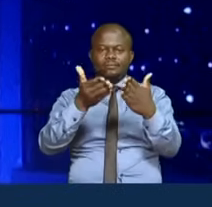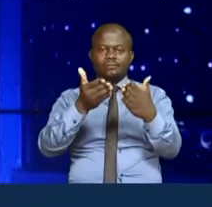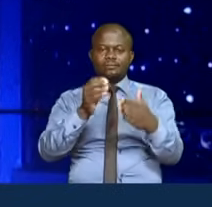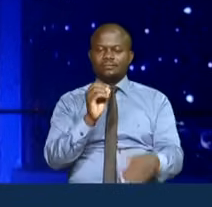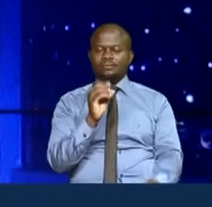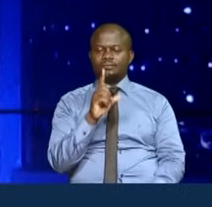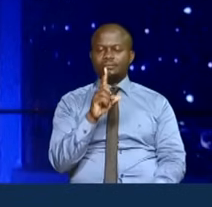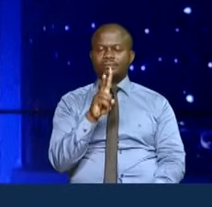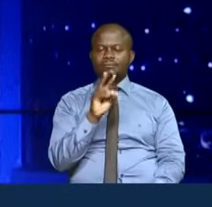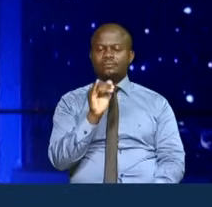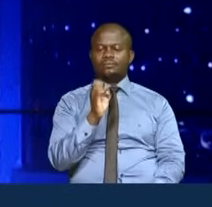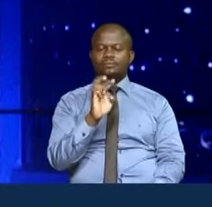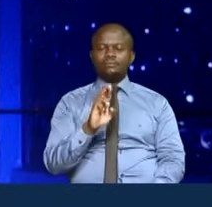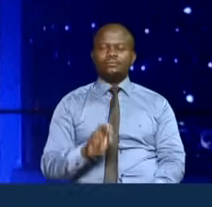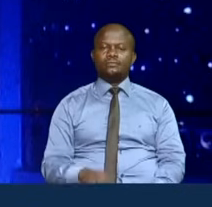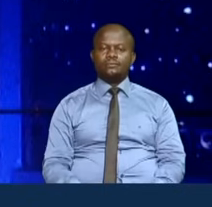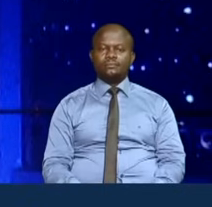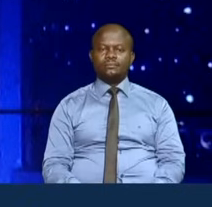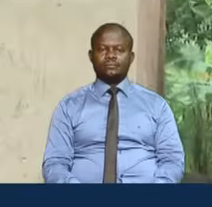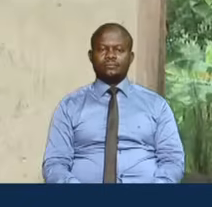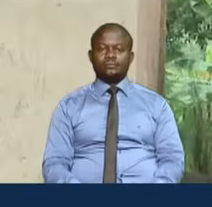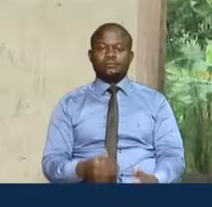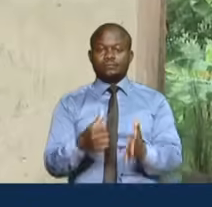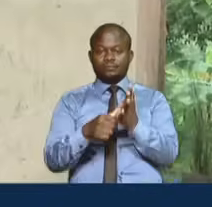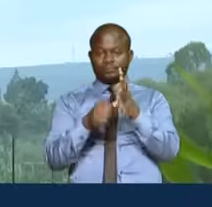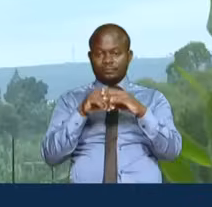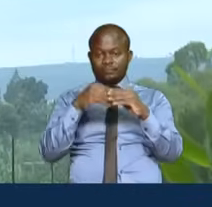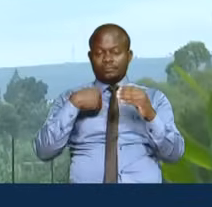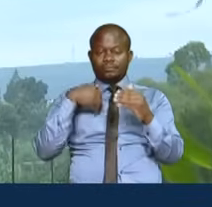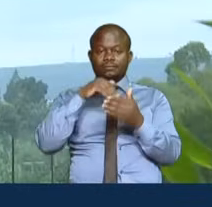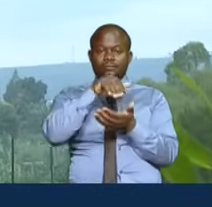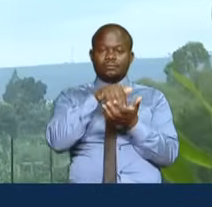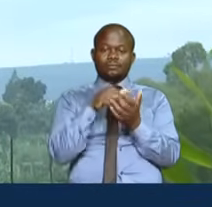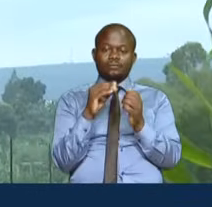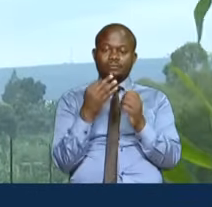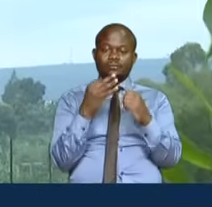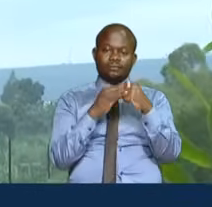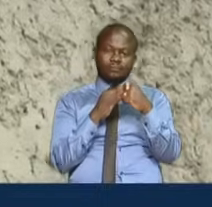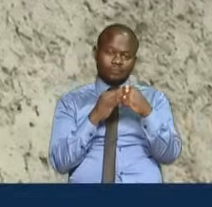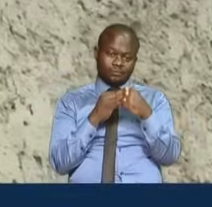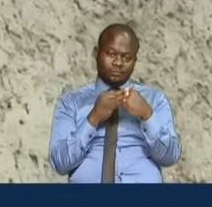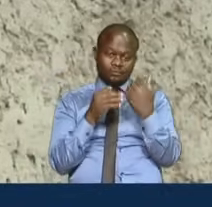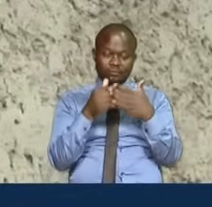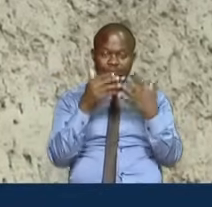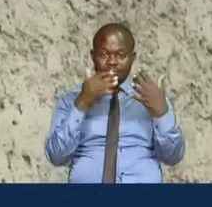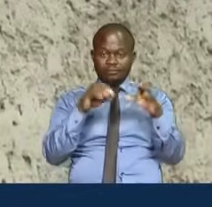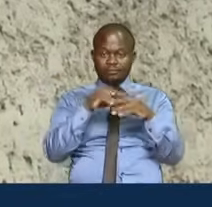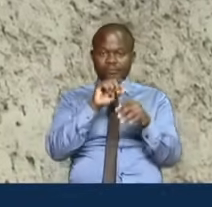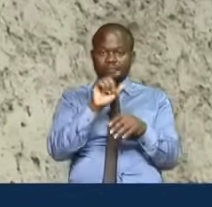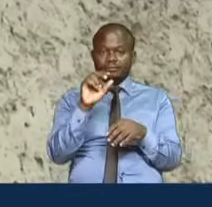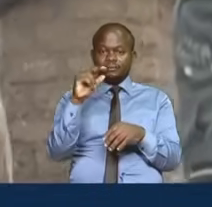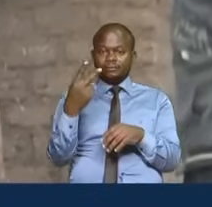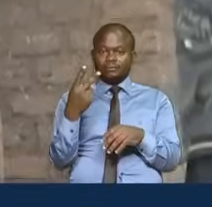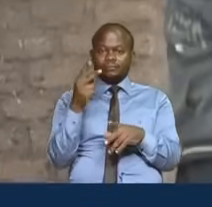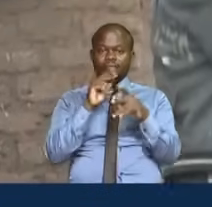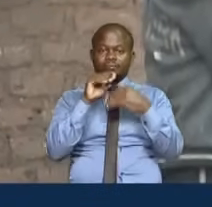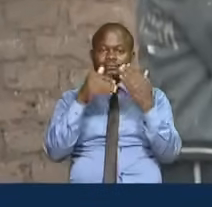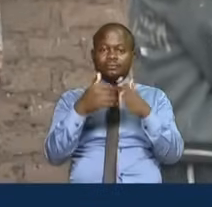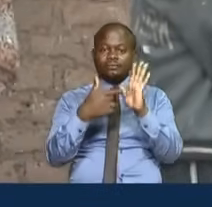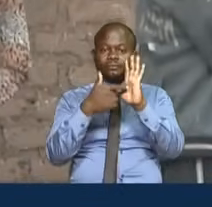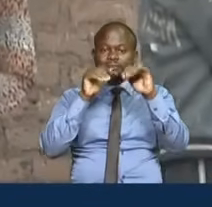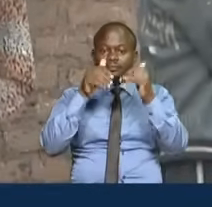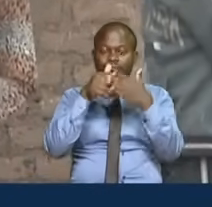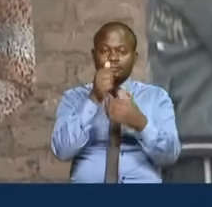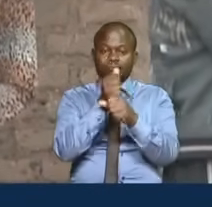Olivier tuyishimire. Iki kibazo gifitwe n'ingo 38 zikaba zikimaranye ibyumweru bibiri. Aba baturage bagaragaza ko